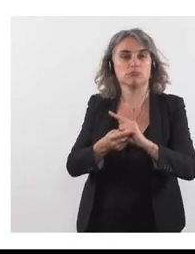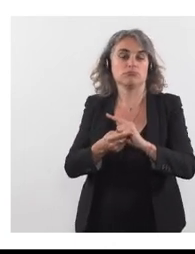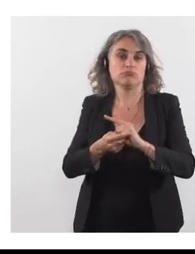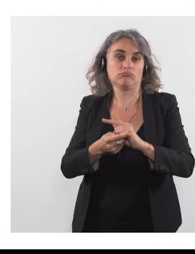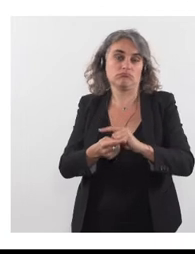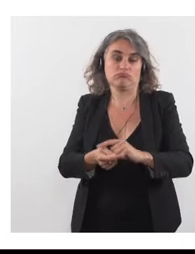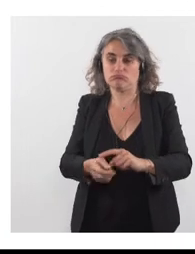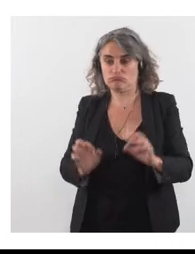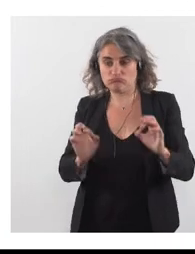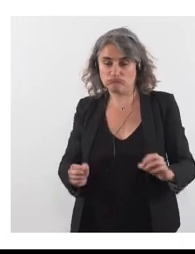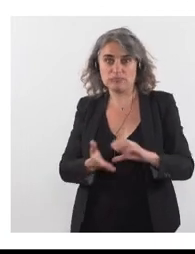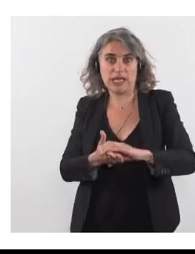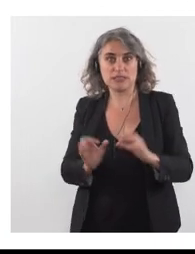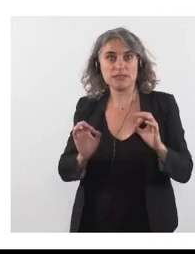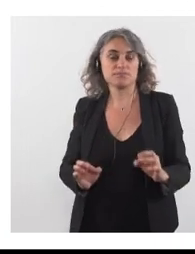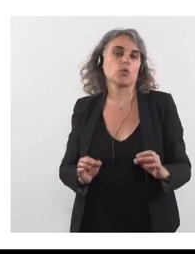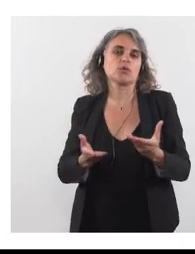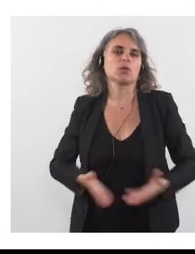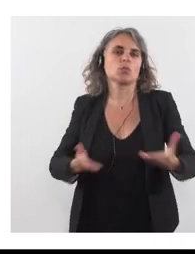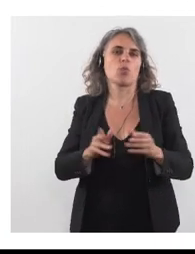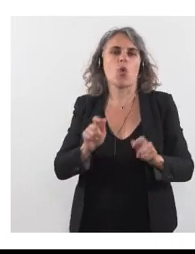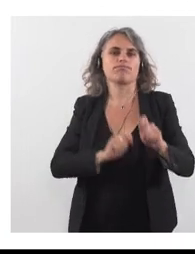appelle en séjour précaire. Madame Simanovic a